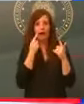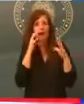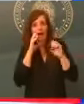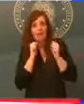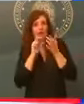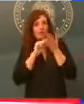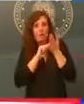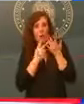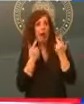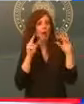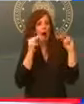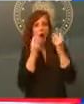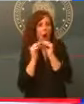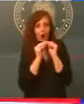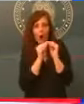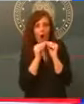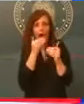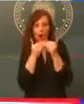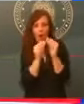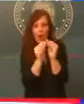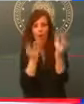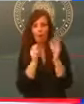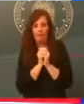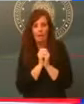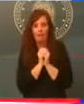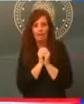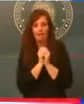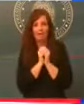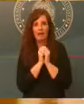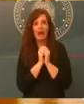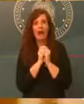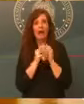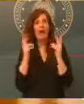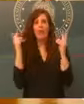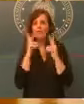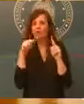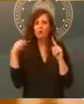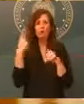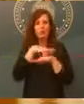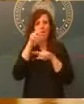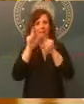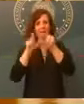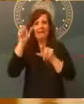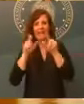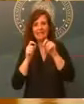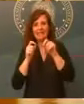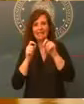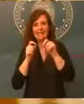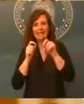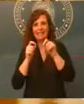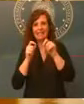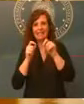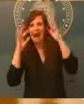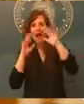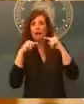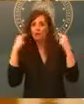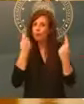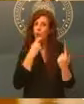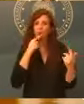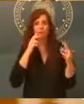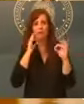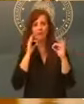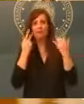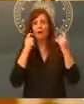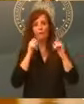discussione che ha visto l'intervento di quasi tutti i ministri ricordo a memoria e ci siamo soffermati a lungo